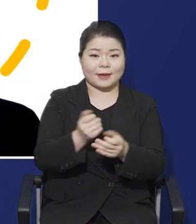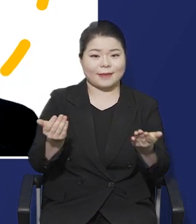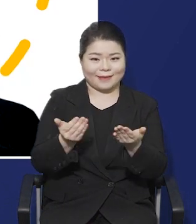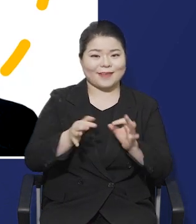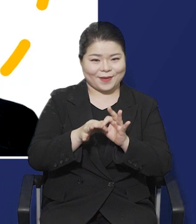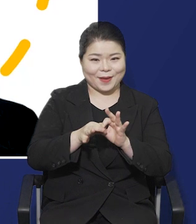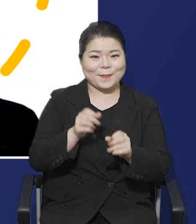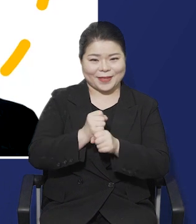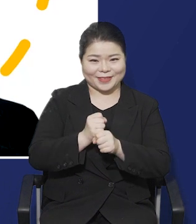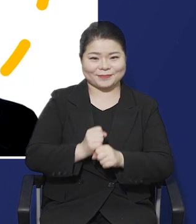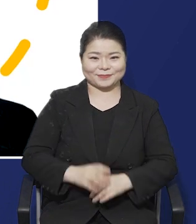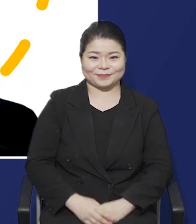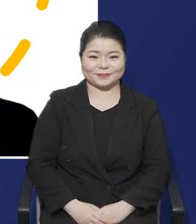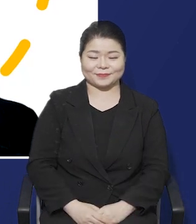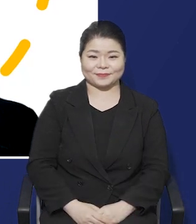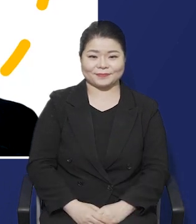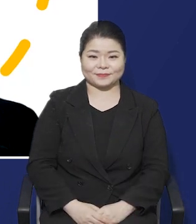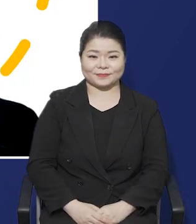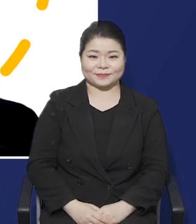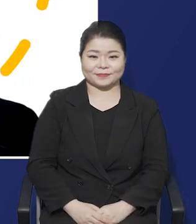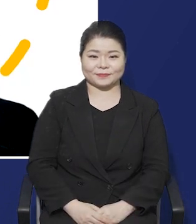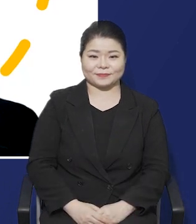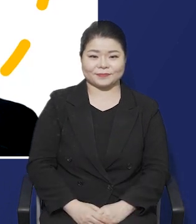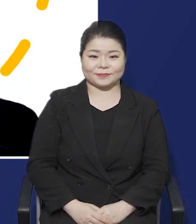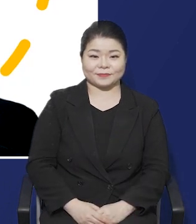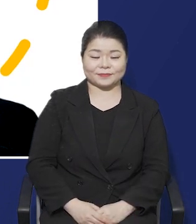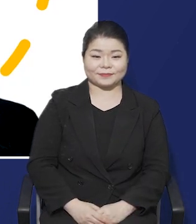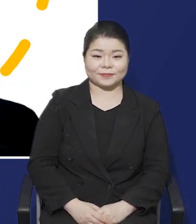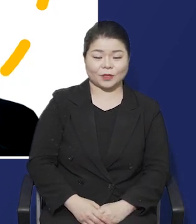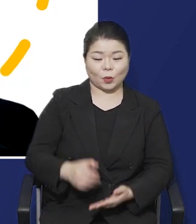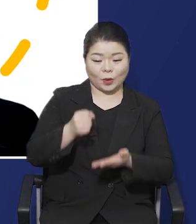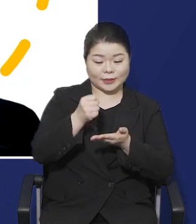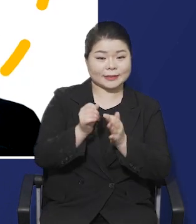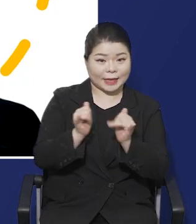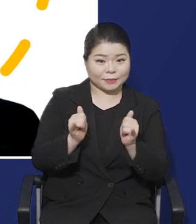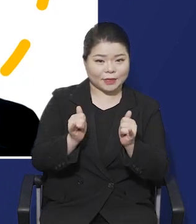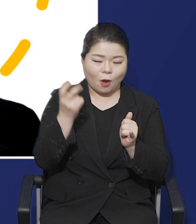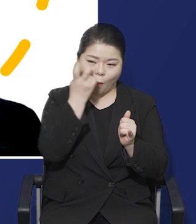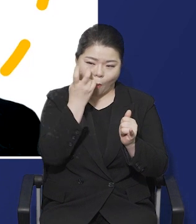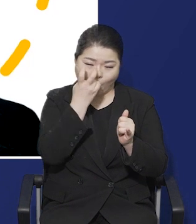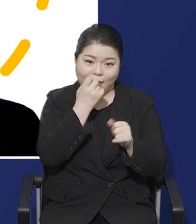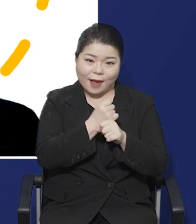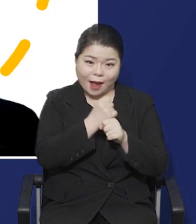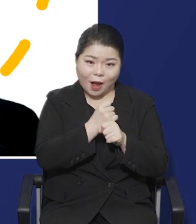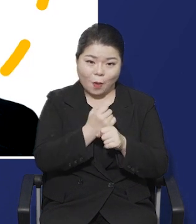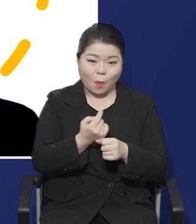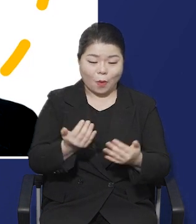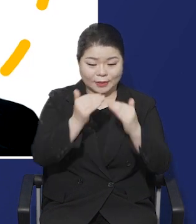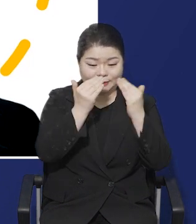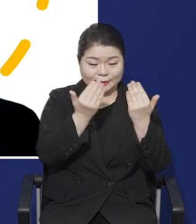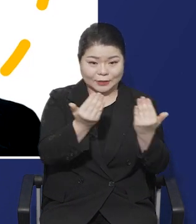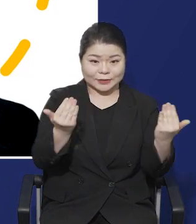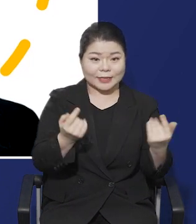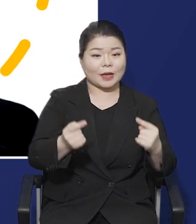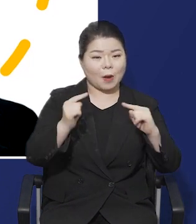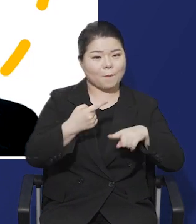그런 관계를 형성을 해야 됩니다. 그리고 바이어에 대한 철저한 관리, 그리고 전시의 참가 성과 분석